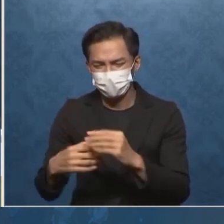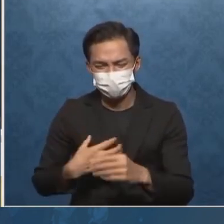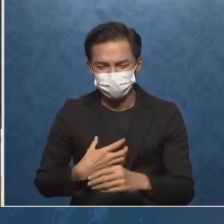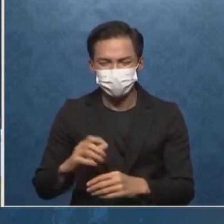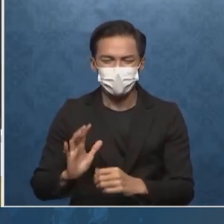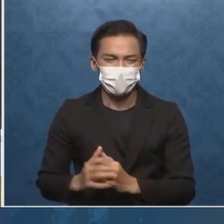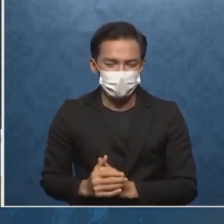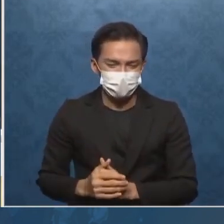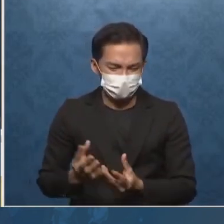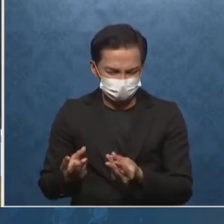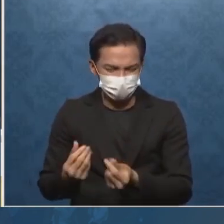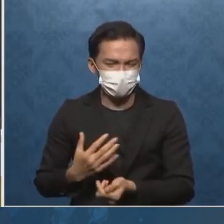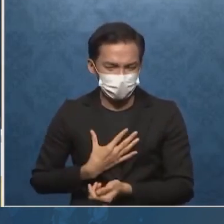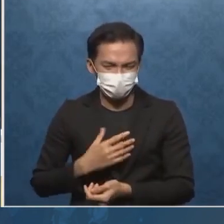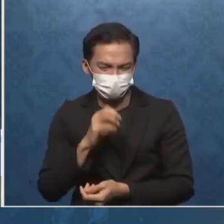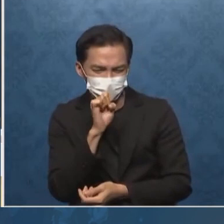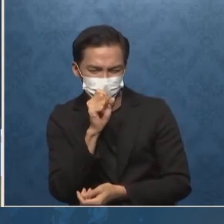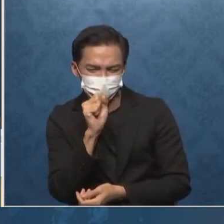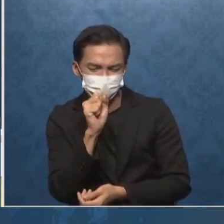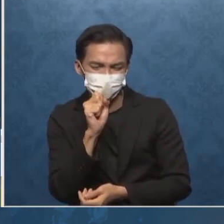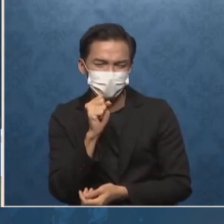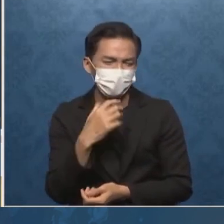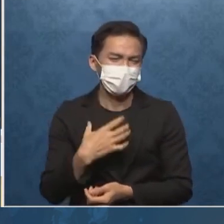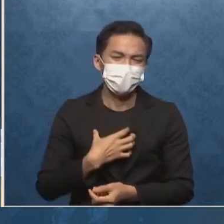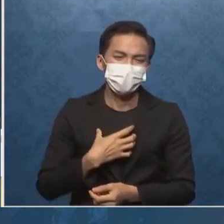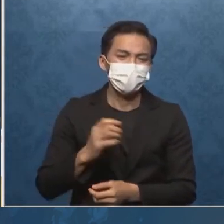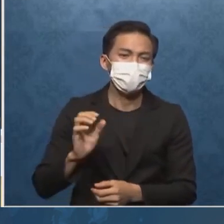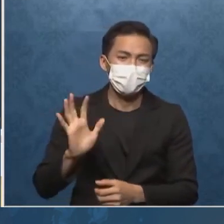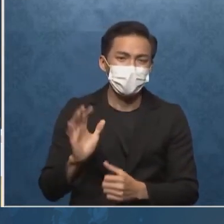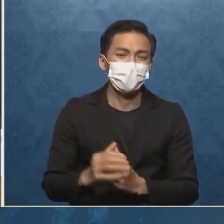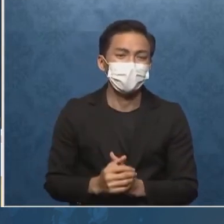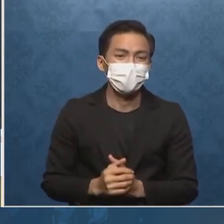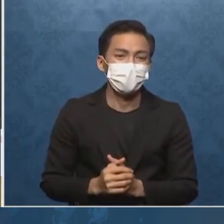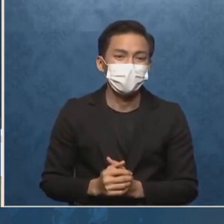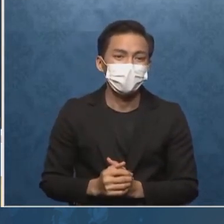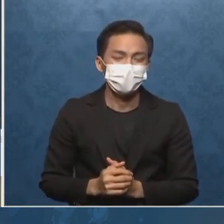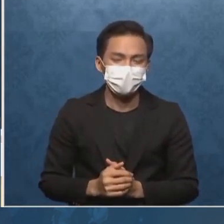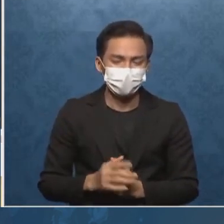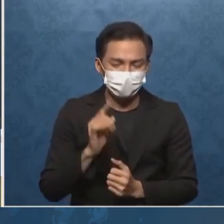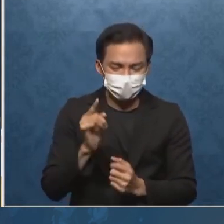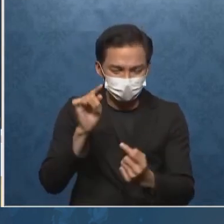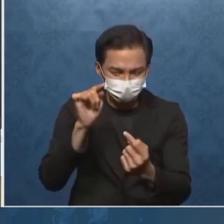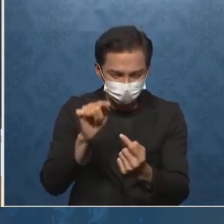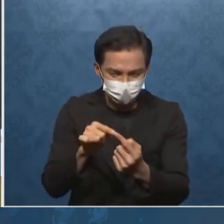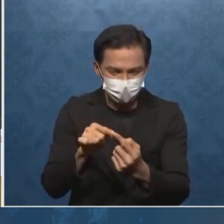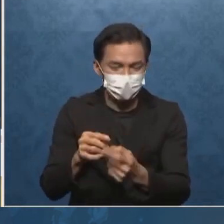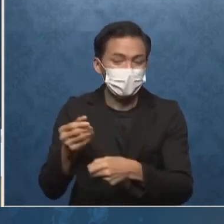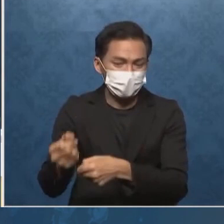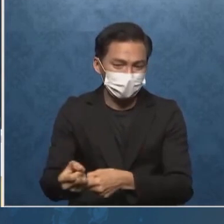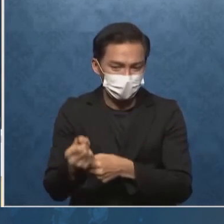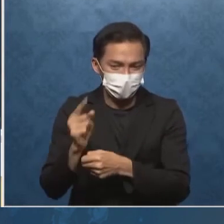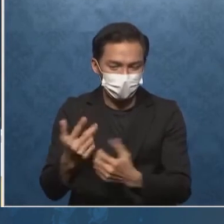นะเอาที่ดินของตัวเองนะครับไปทดลองการจนทำให้เดิมทีนะครับตั้งเต้าหมายว่าเกษตรกรต้องเข้า